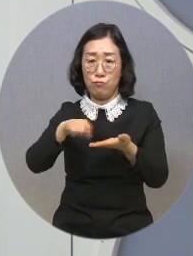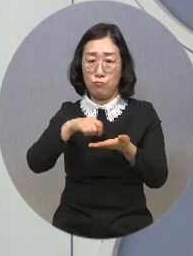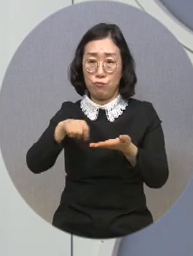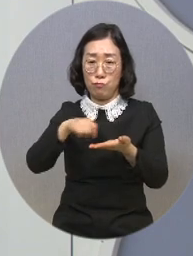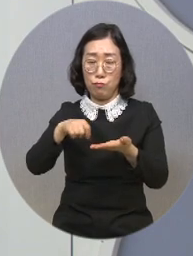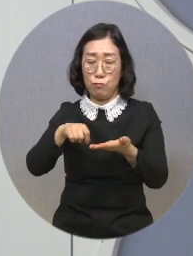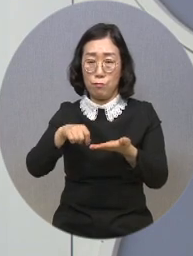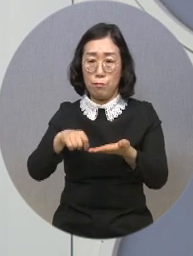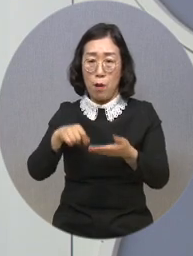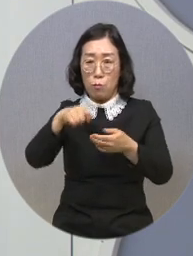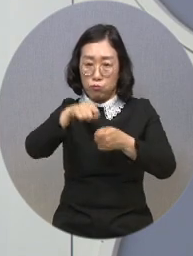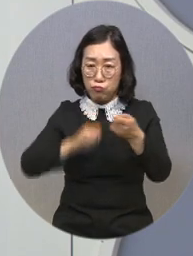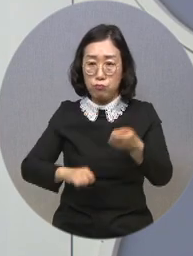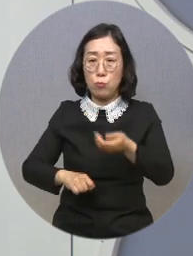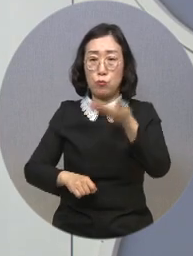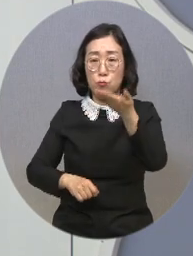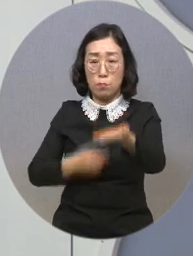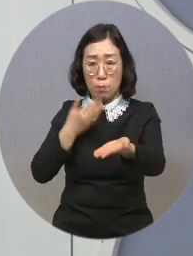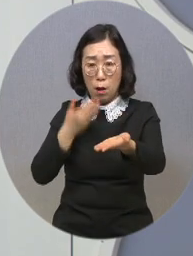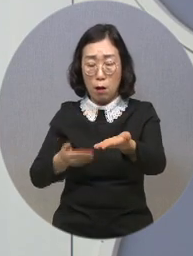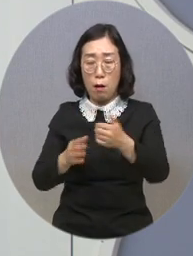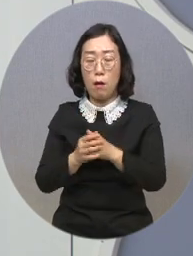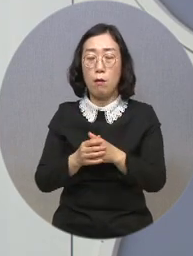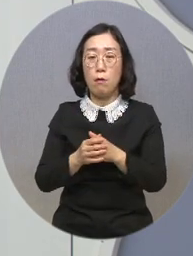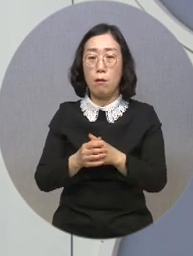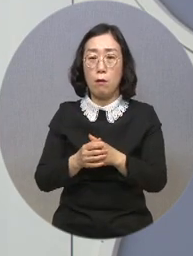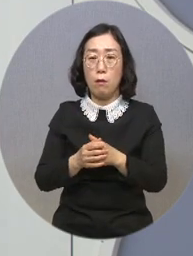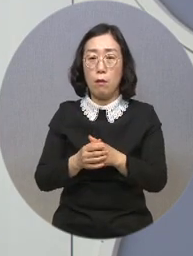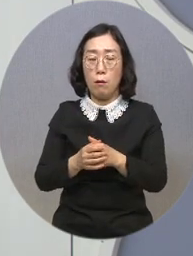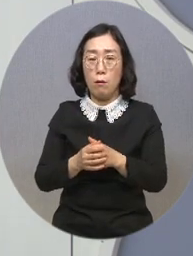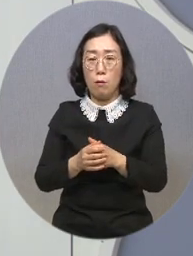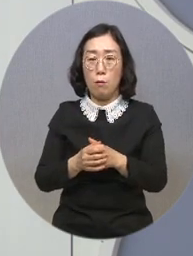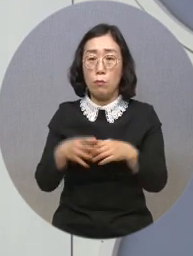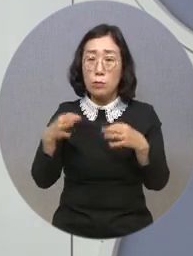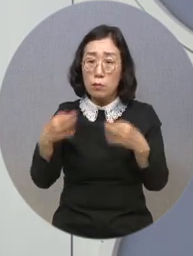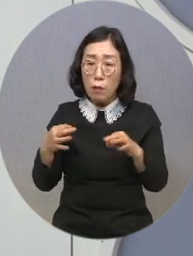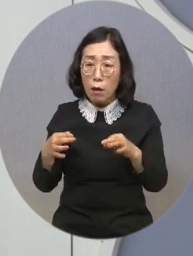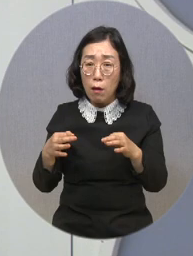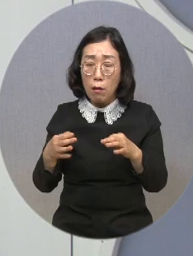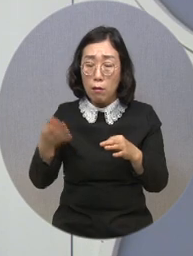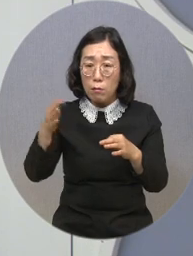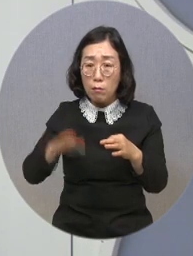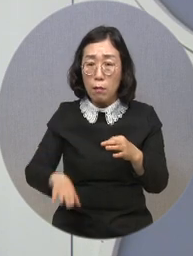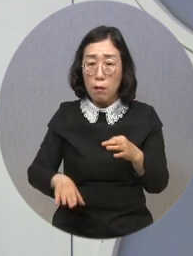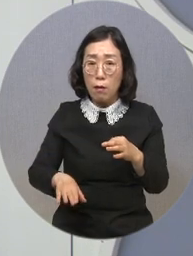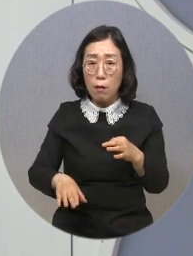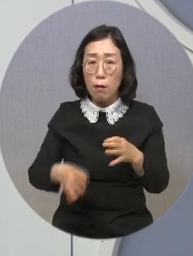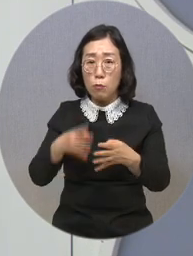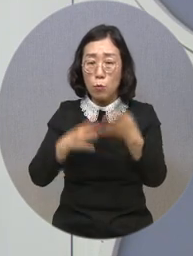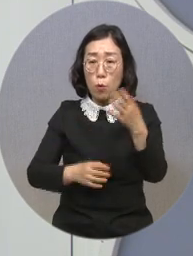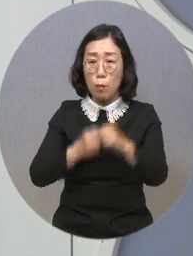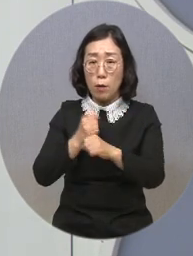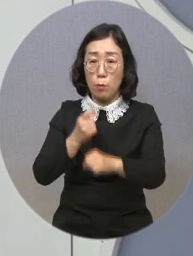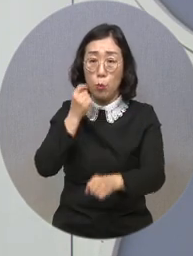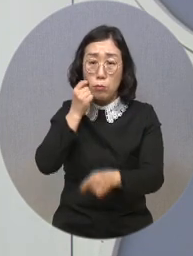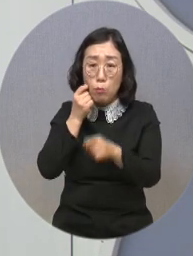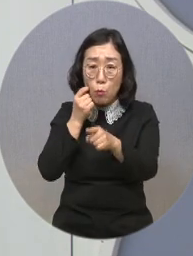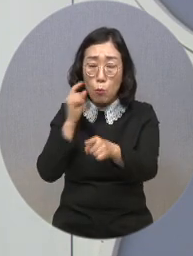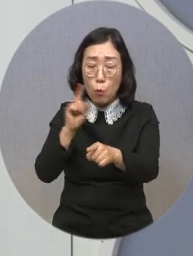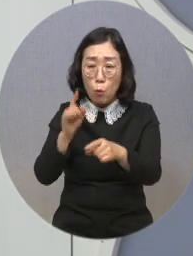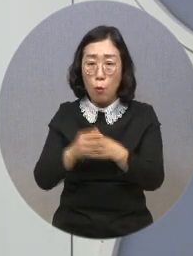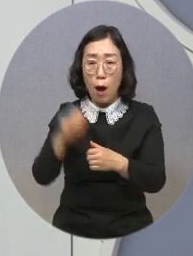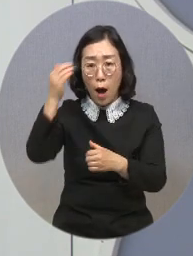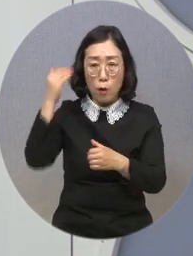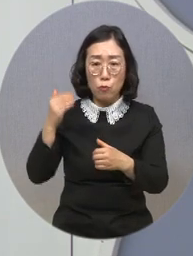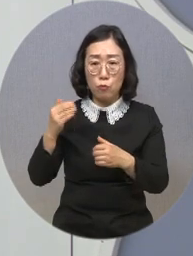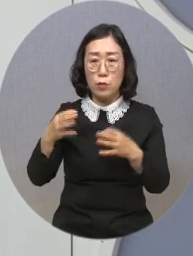체크라고 수표 발행을 하던데 어떻게 명색이 금융기관인데 수표를 발행 못하는 거냐 근데 이해가 안 된다. 그래서 한국은행에다가